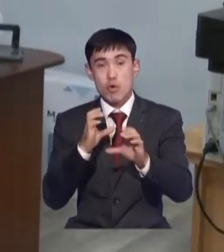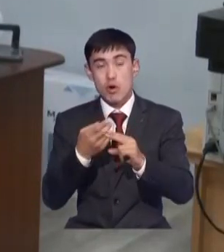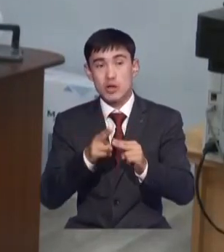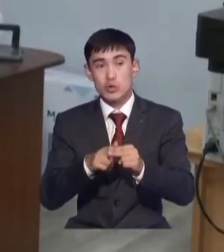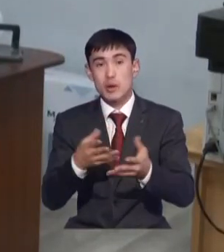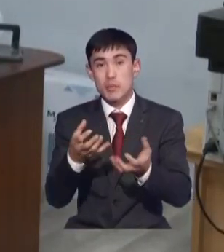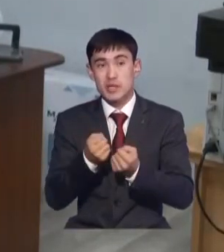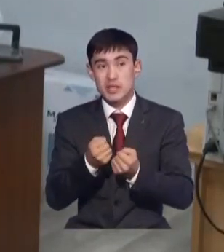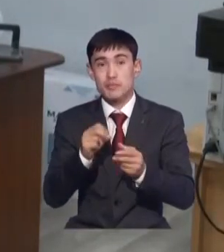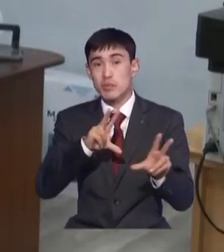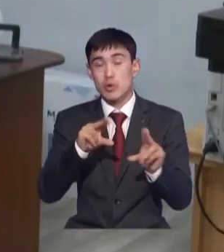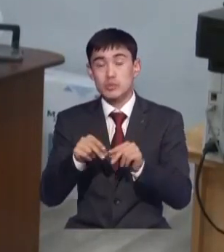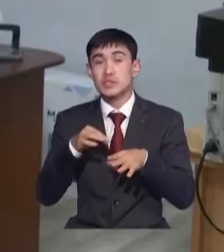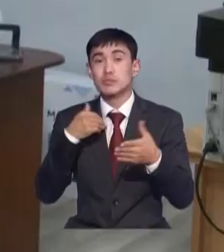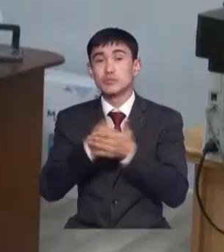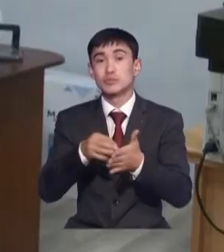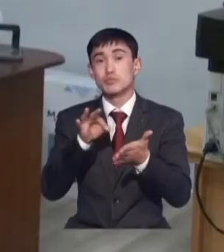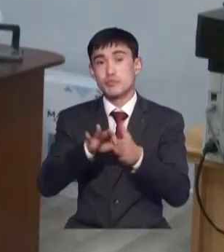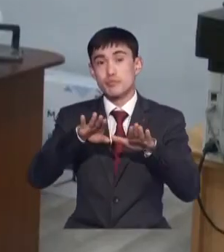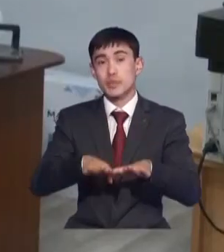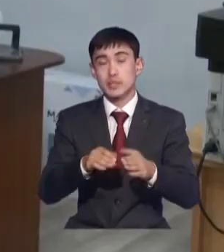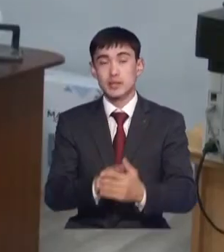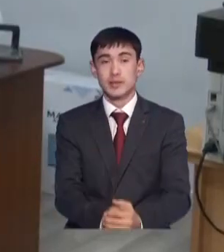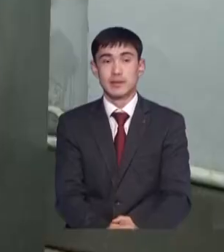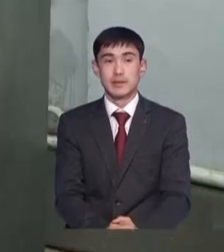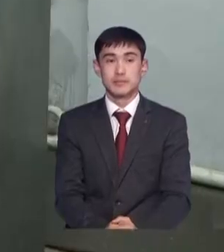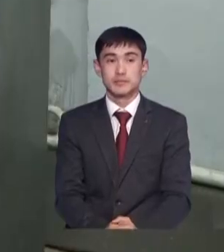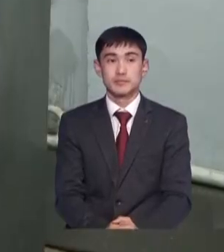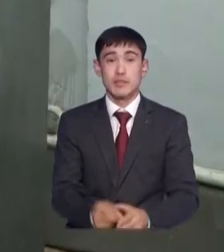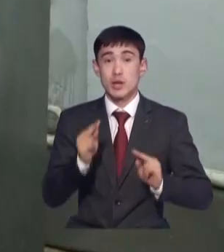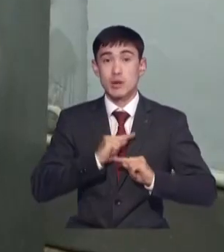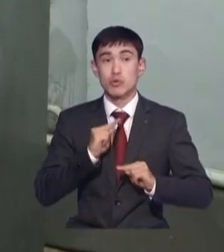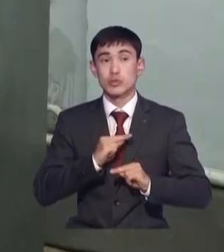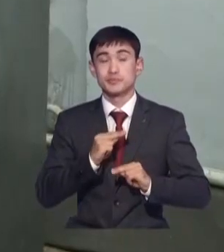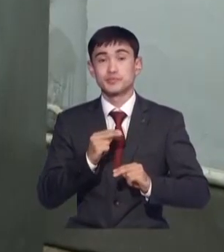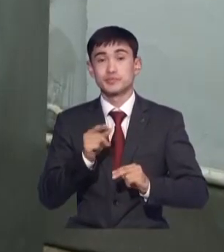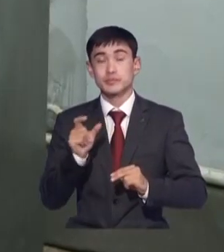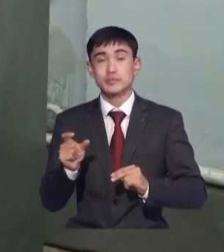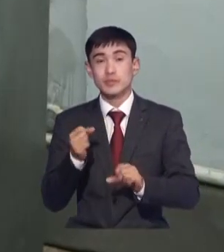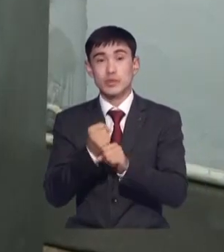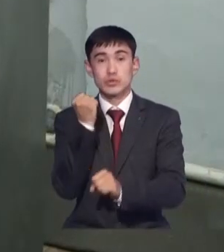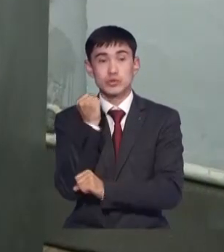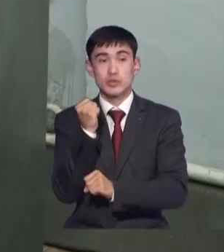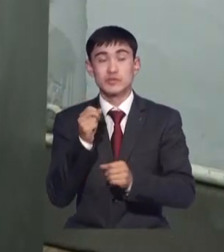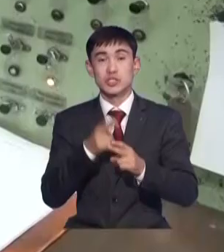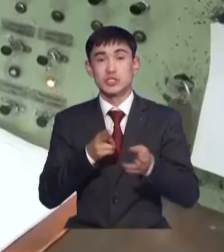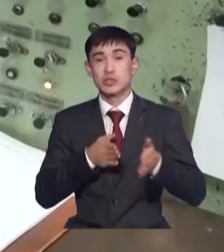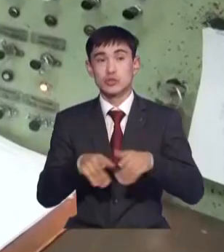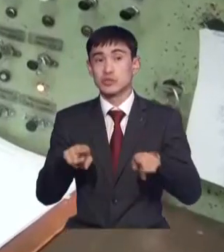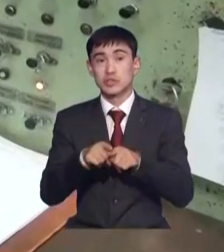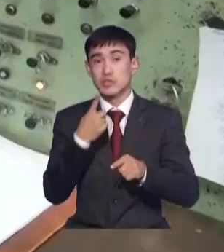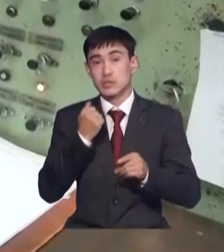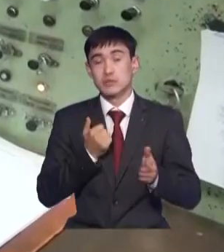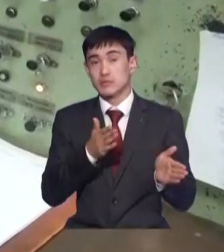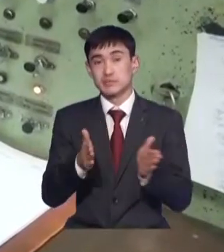я приняла, благополучно добрались до нужного места. Работа тружеников железнодорожной отрасли схожа с военной.